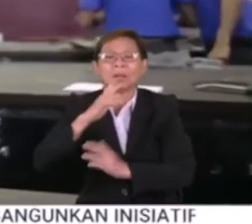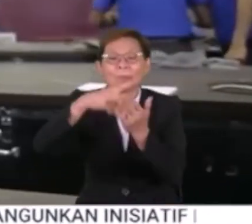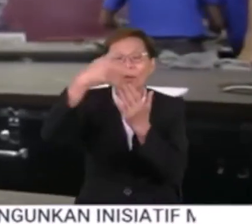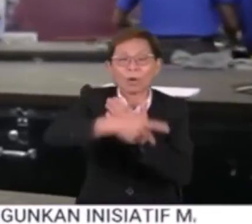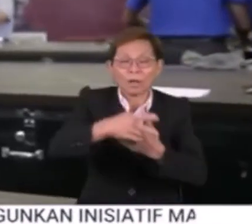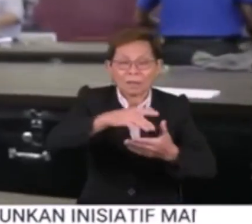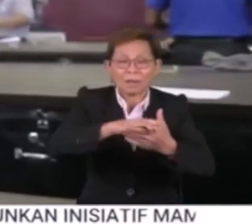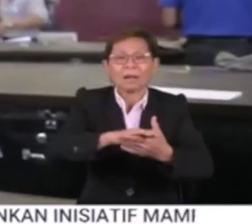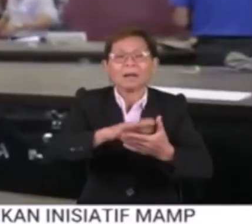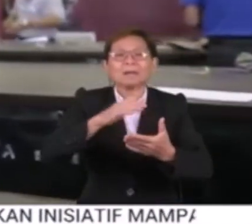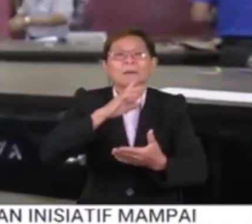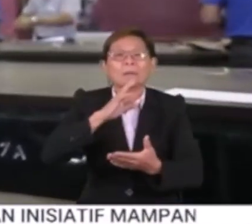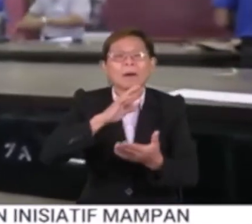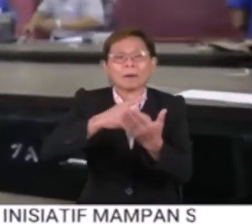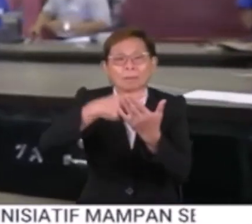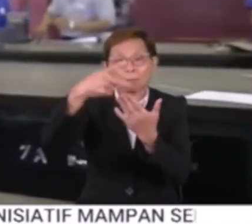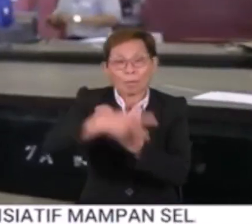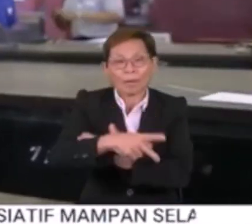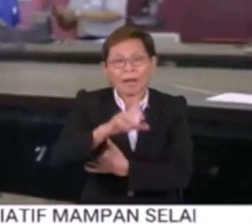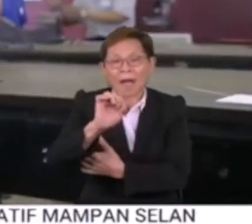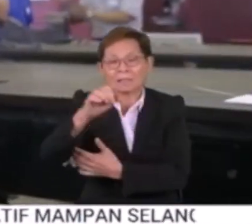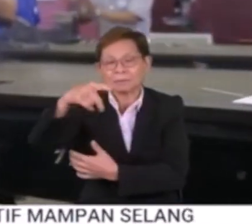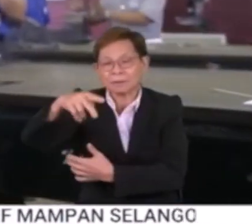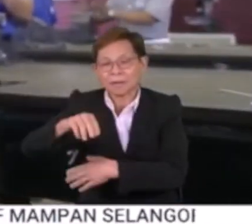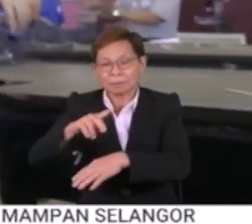program Selamat pagi Malaysia di tv1